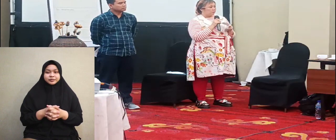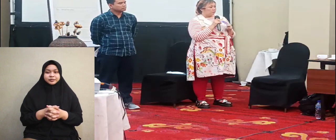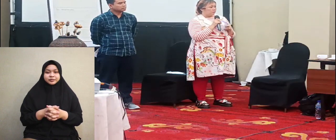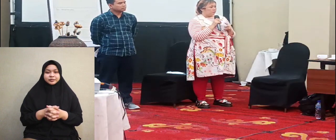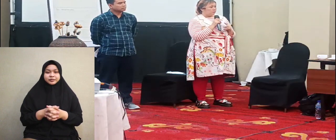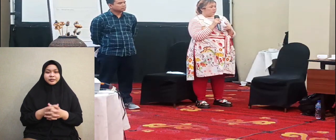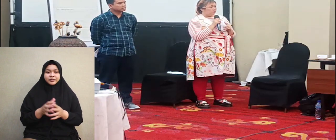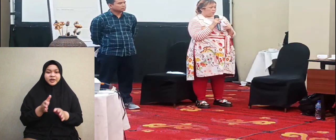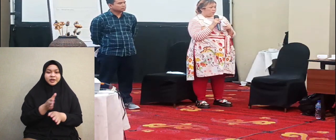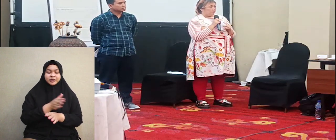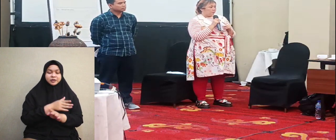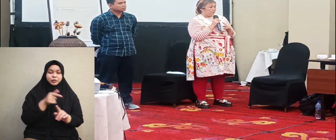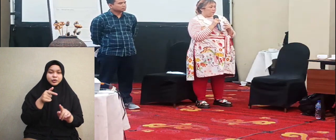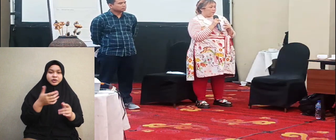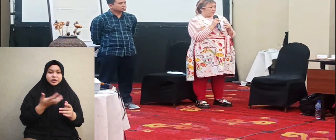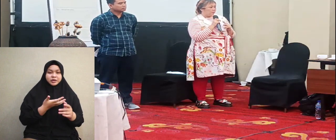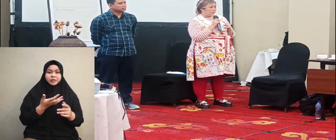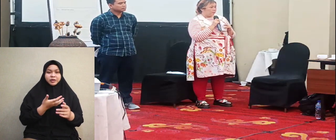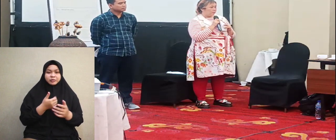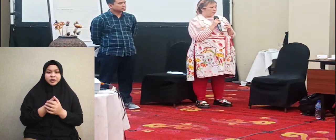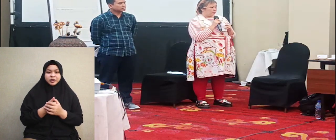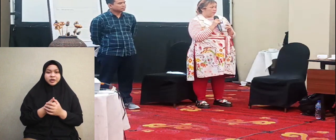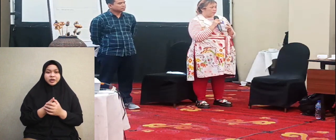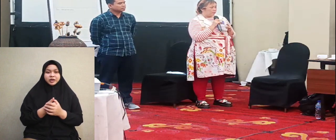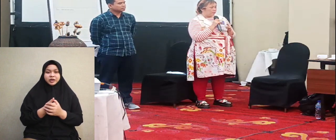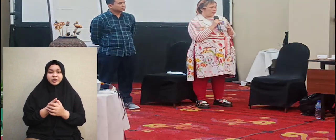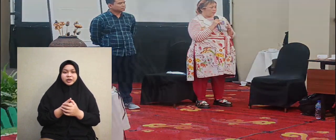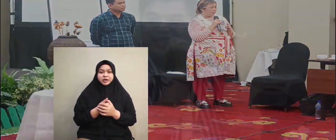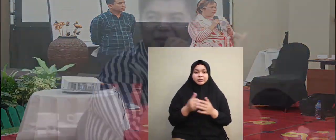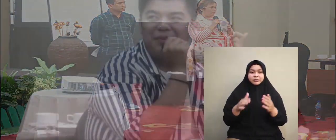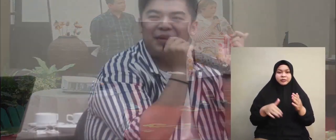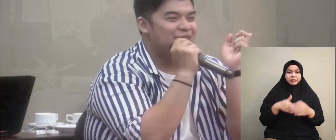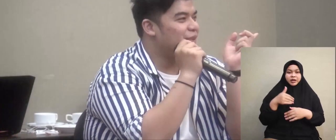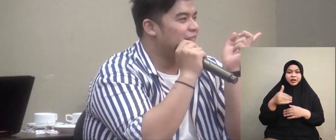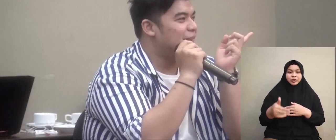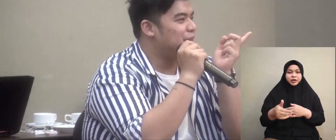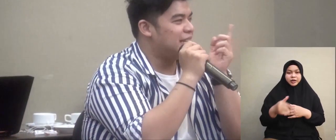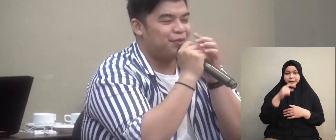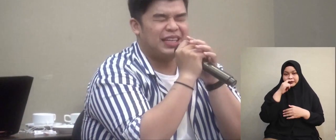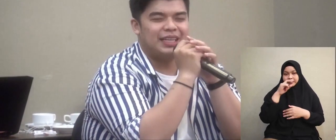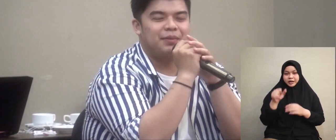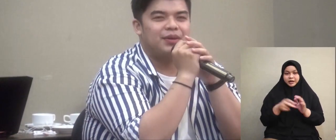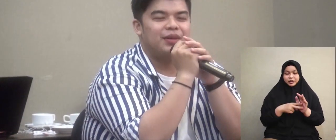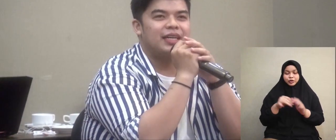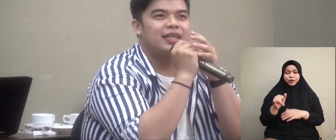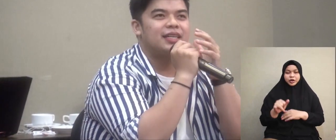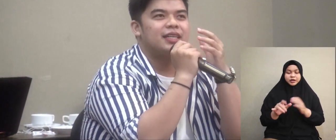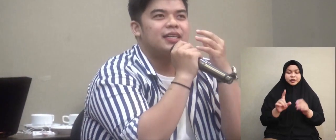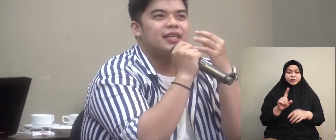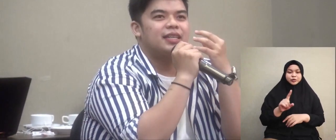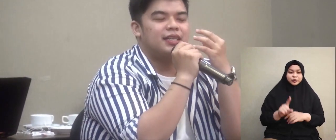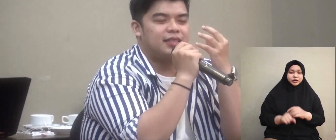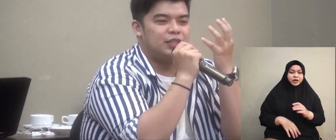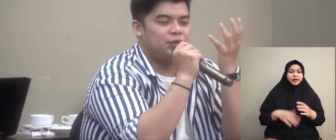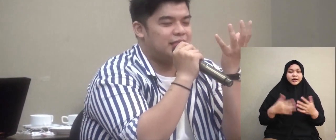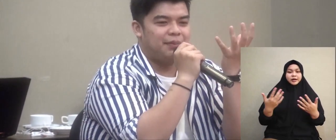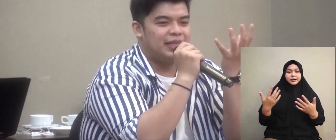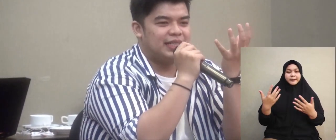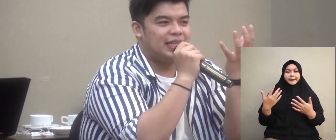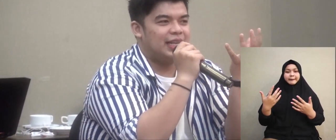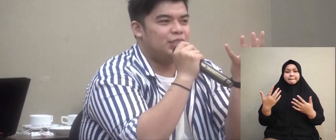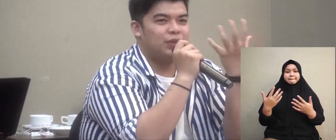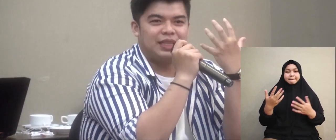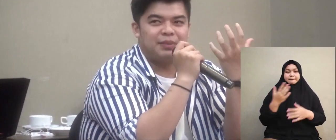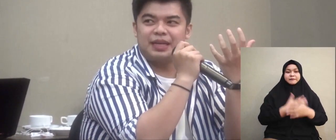sebelum ke situ saya ingin melanjutkan Mas Joni dan Mas Arif tadi bahwa isu